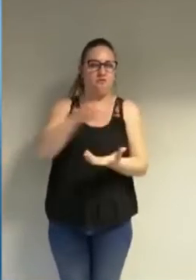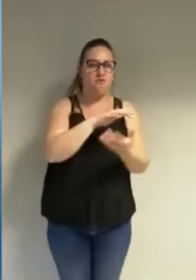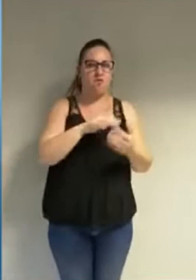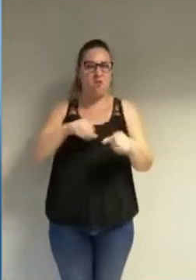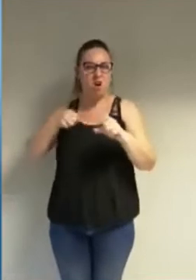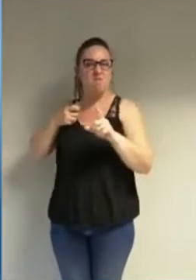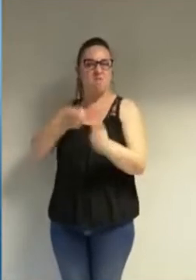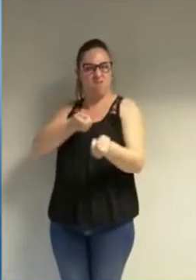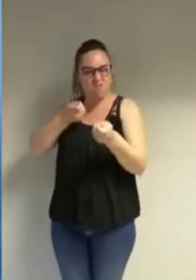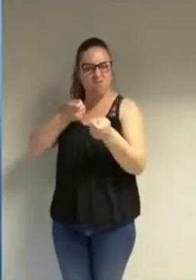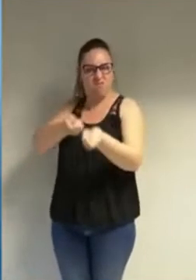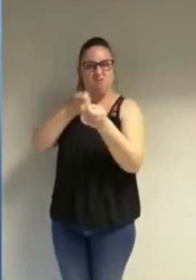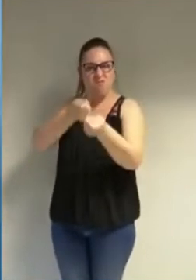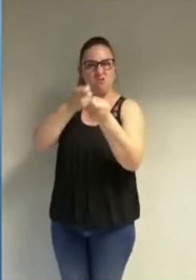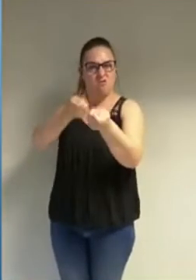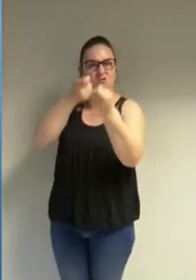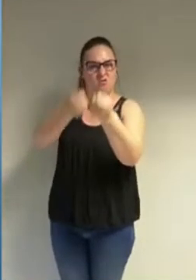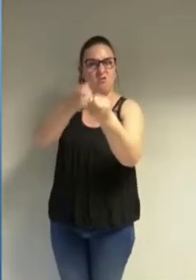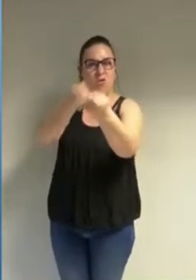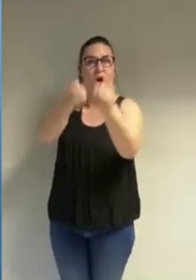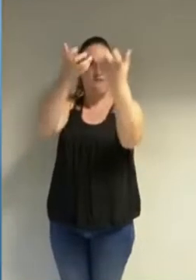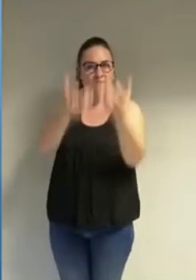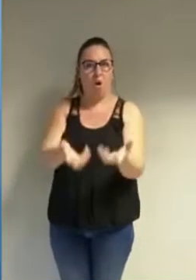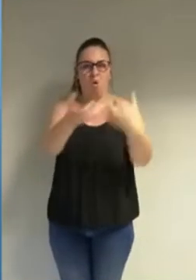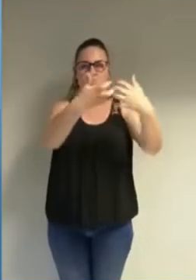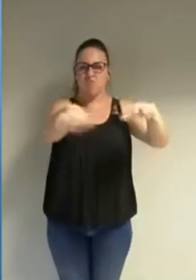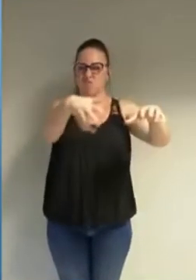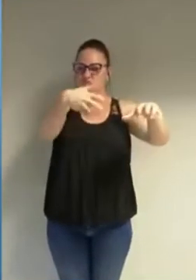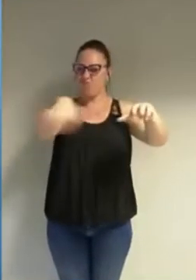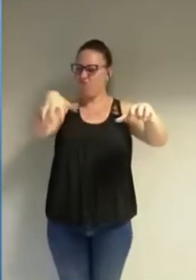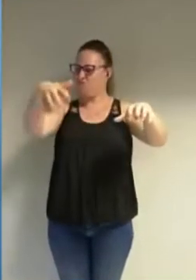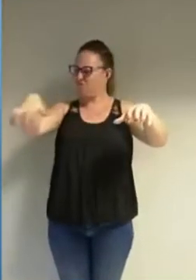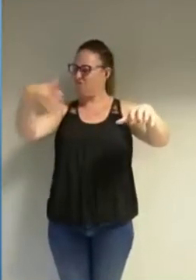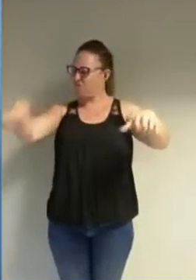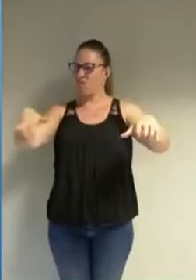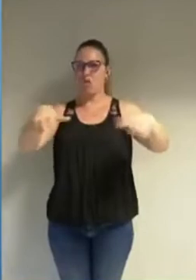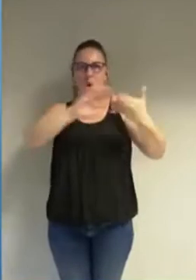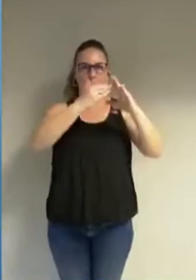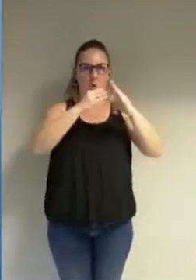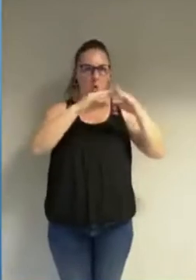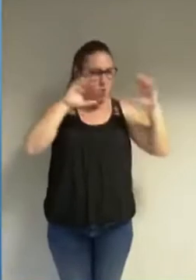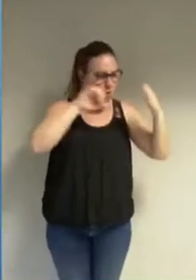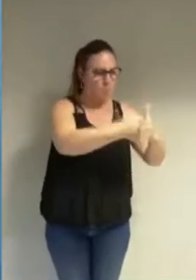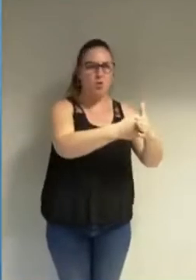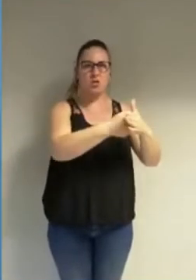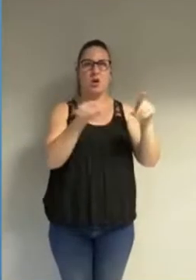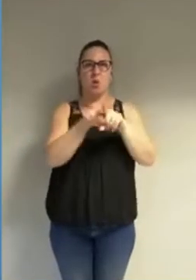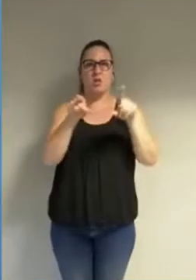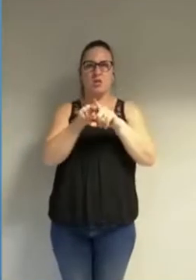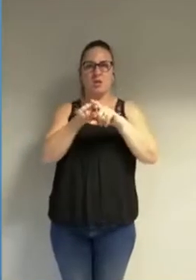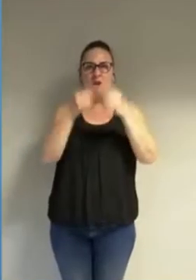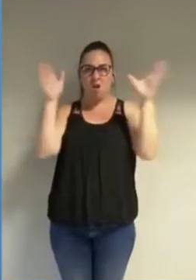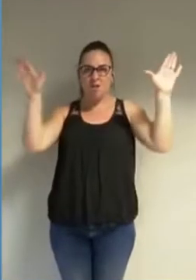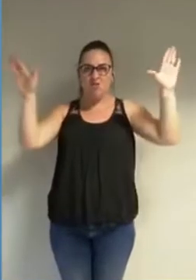veut inscrire dans le marbre la fragmentation par communauté, qui veut poursuivre le rétrécissement de l'horizon. Et